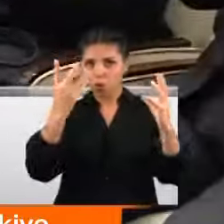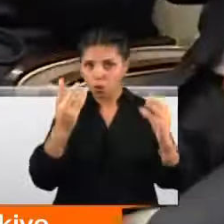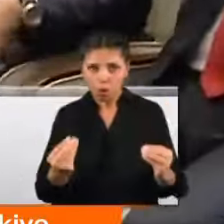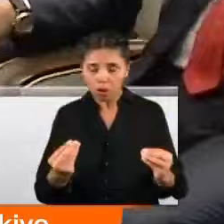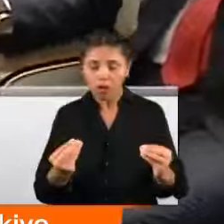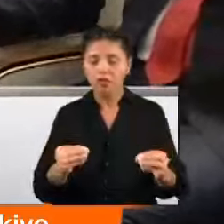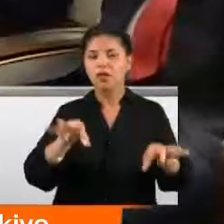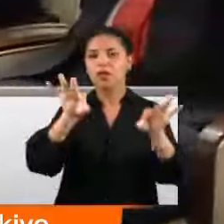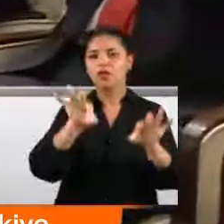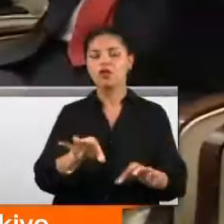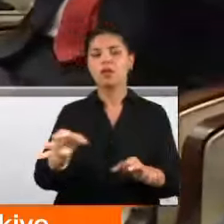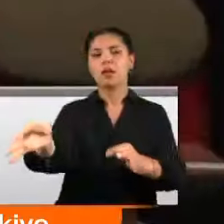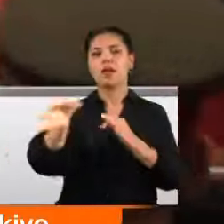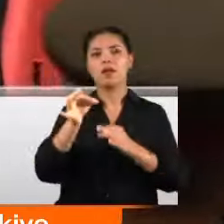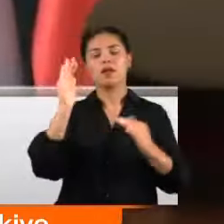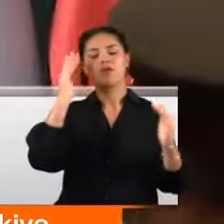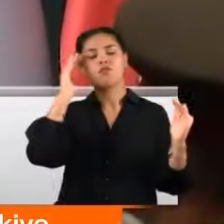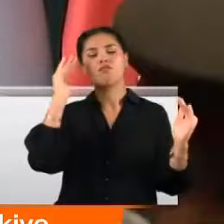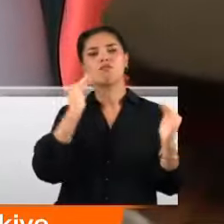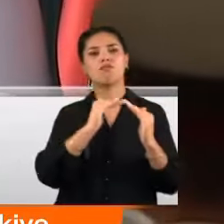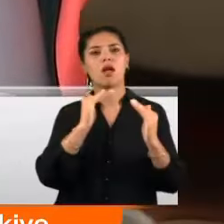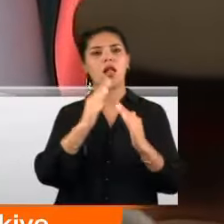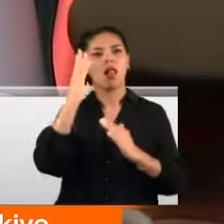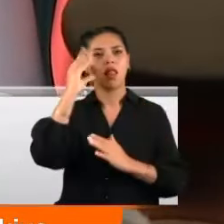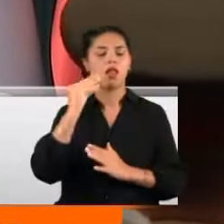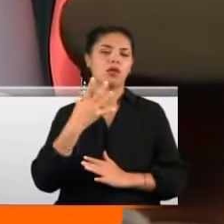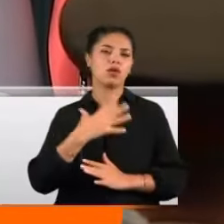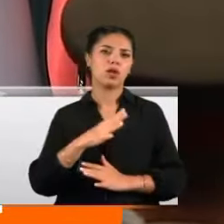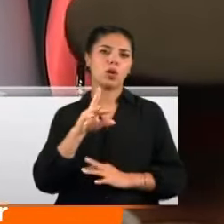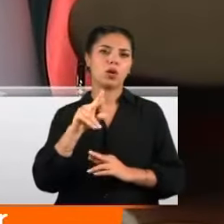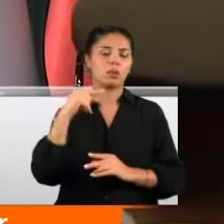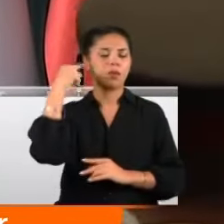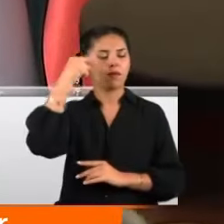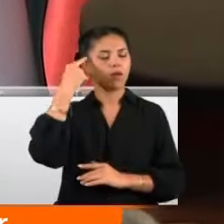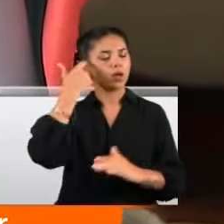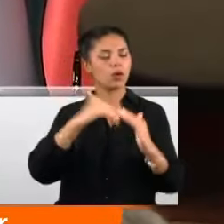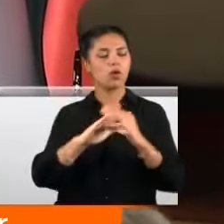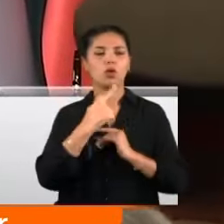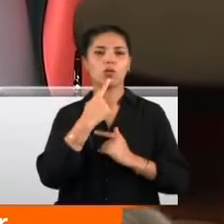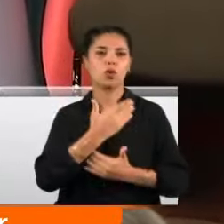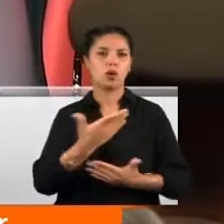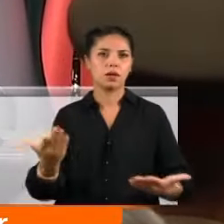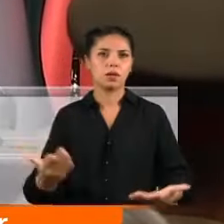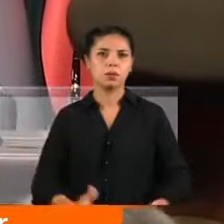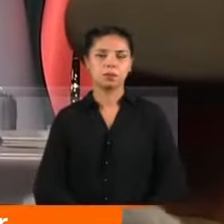Kahire, iletişim ve anlayış kanalları açmaya çalışıyor gibi görünüyor yorumunda bulundu.